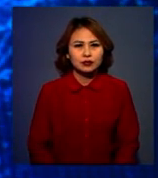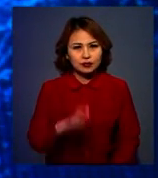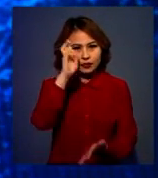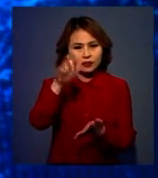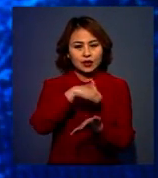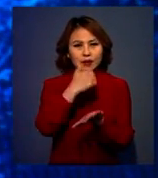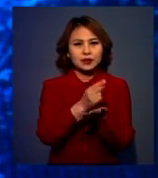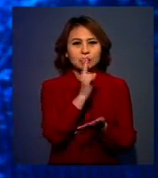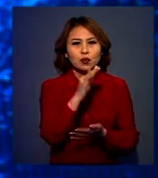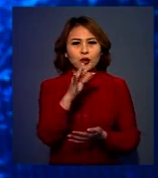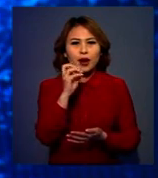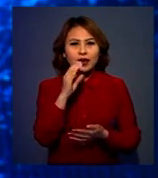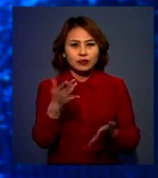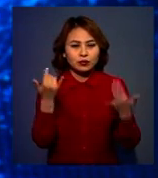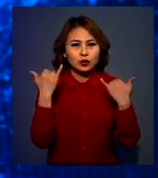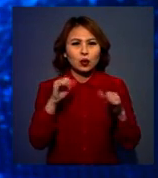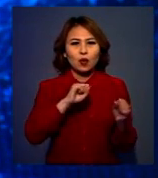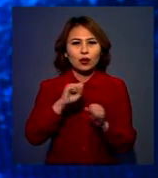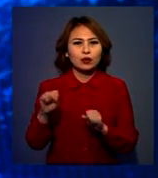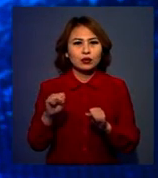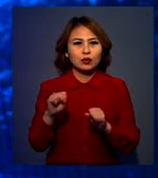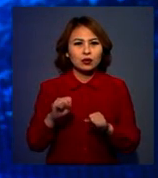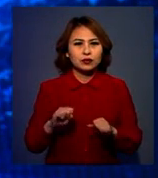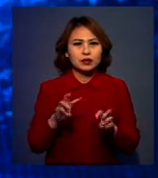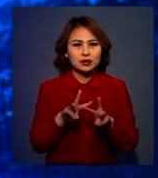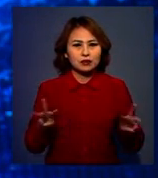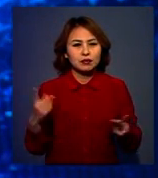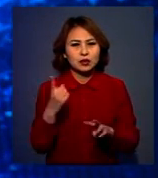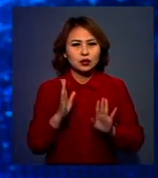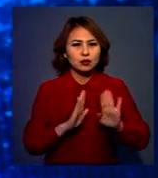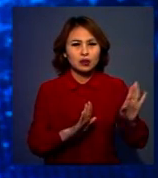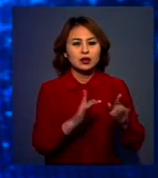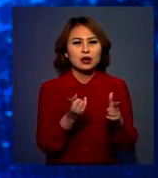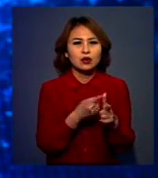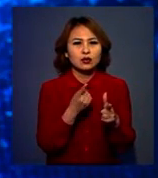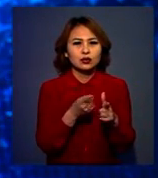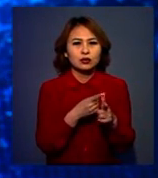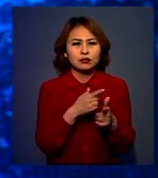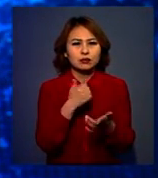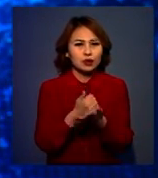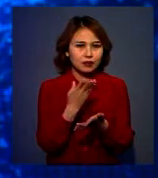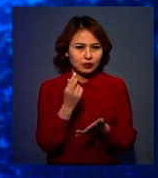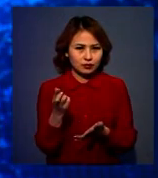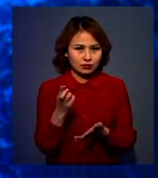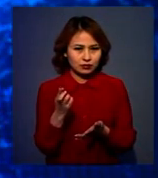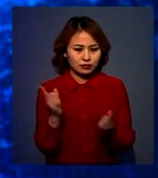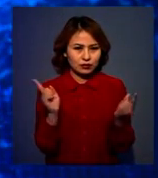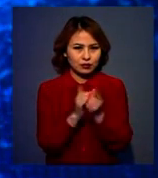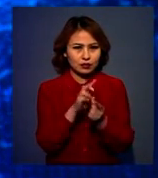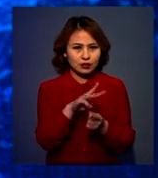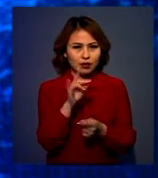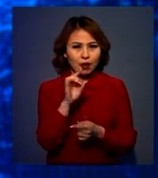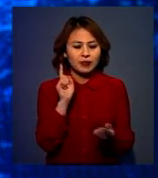Мемлекет басшысы Қасым-Жомарт Тоқаев бүгін қорғаныс министрінің бірінші орынбасары қарулы күштер бас штабының бастығы